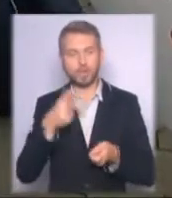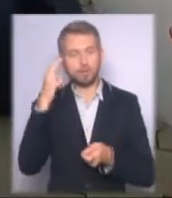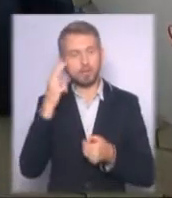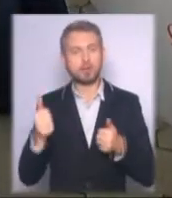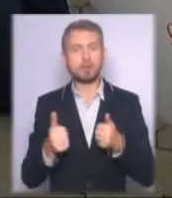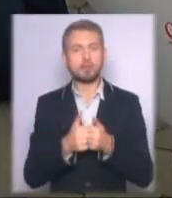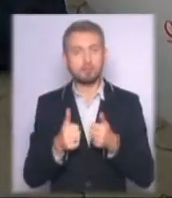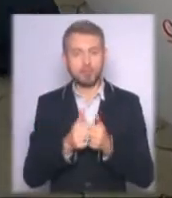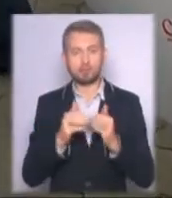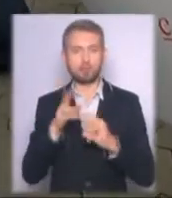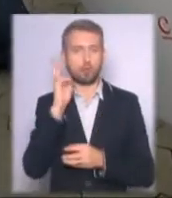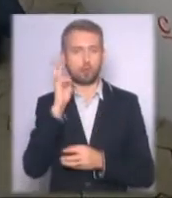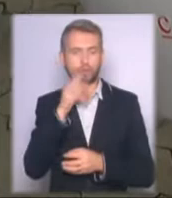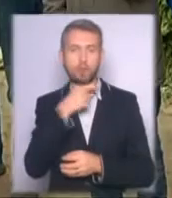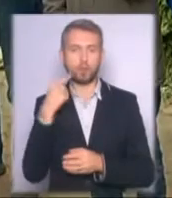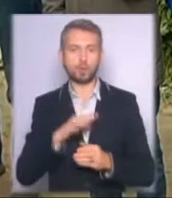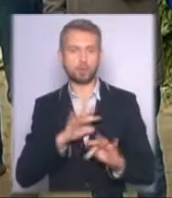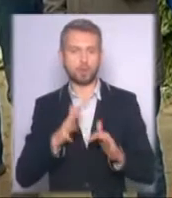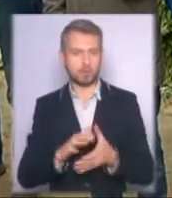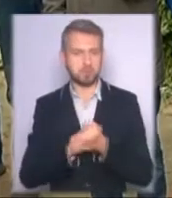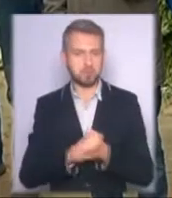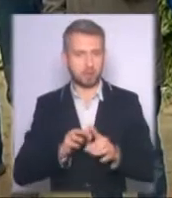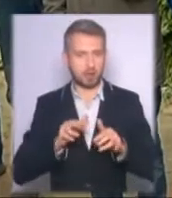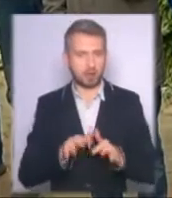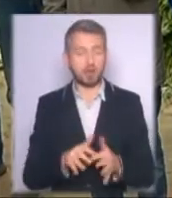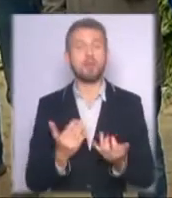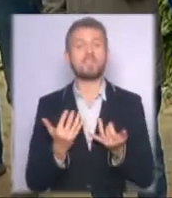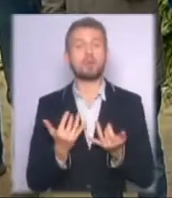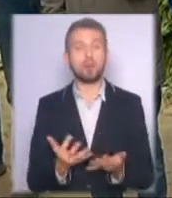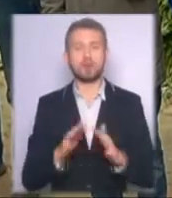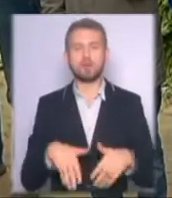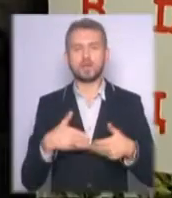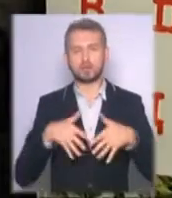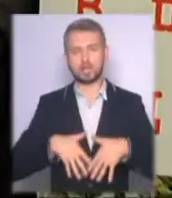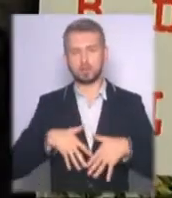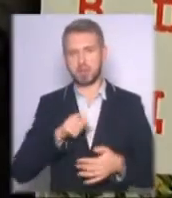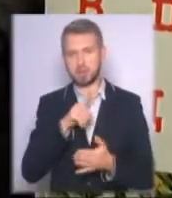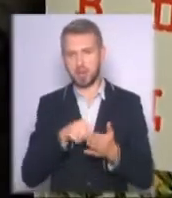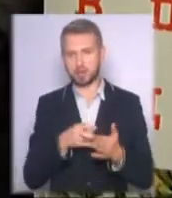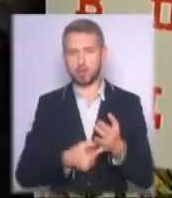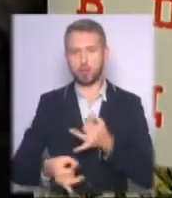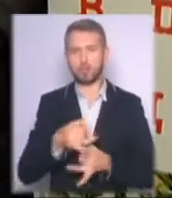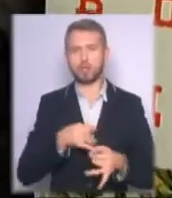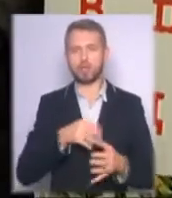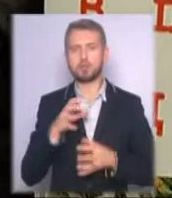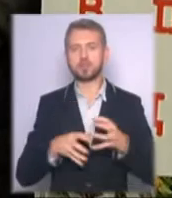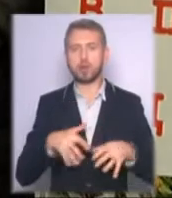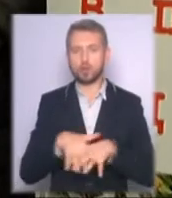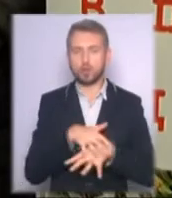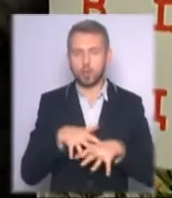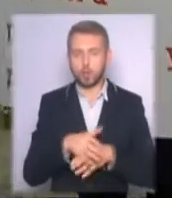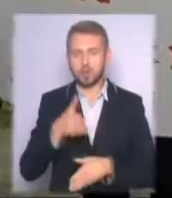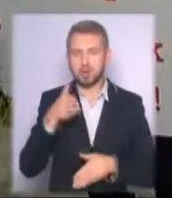відбулася мирна акція. Вимоги учасників акції – винести кримське питання на обговорення міжнародної спільноти та припинити на